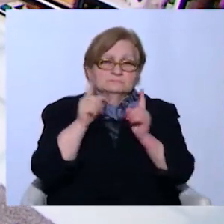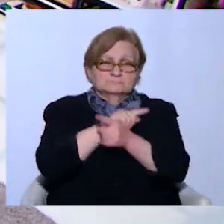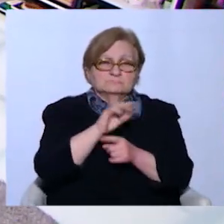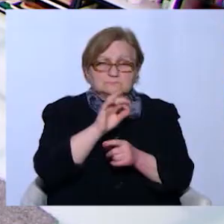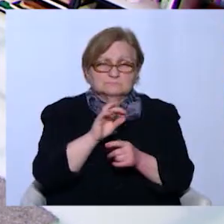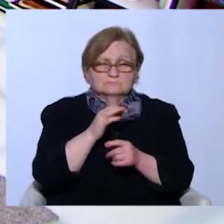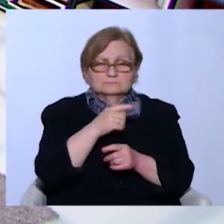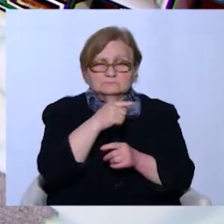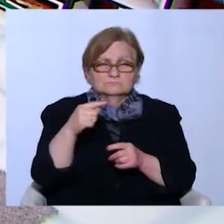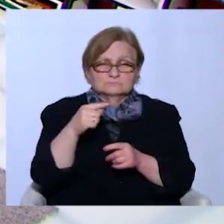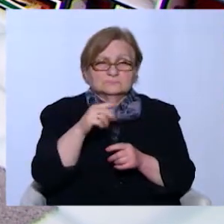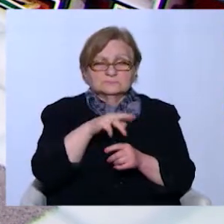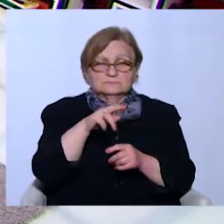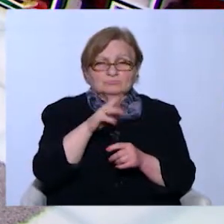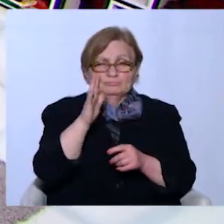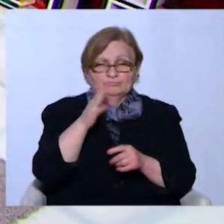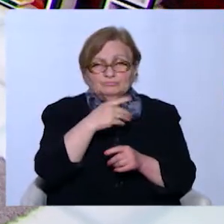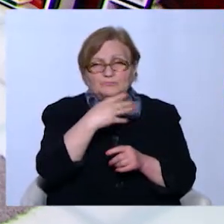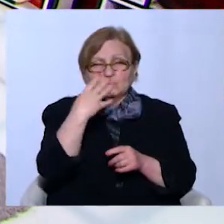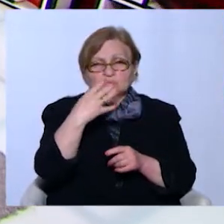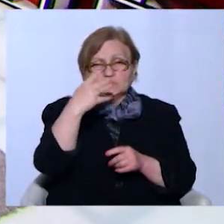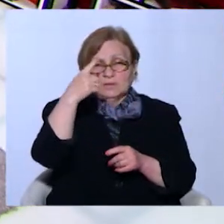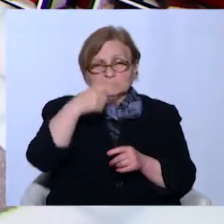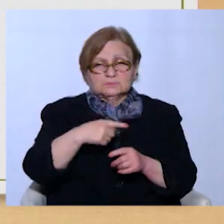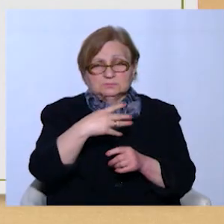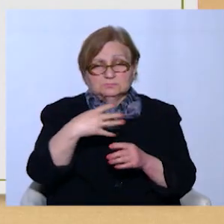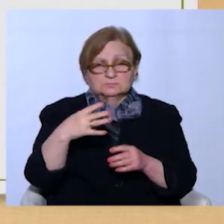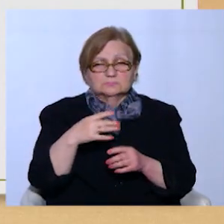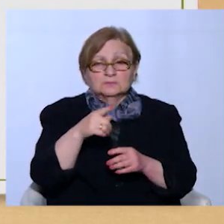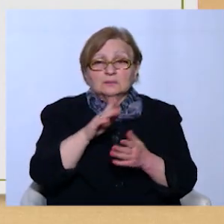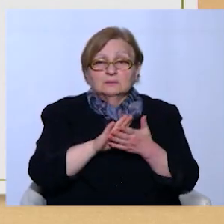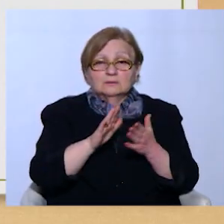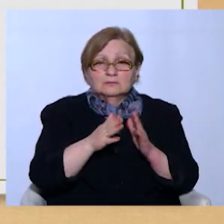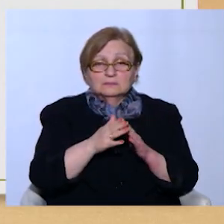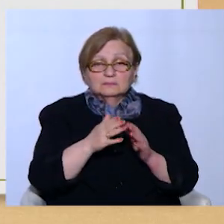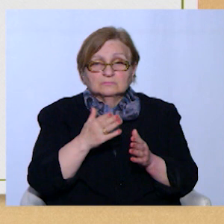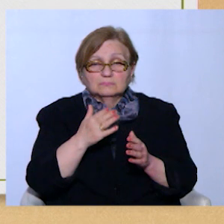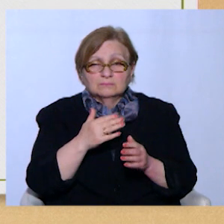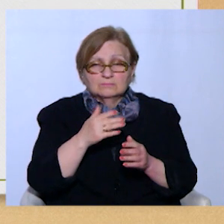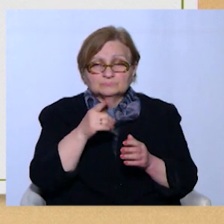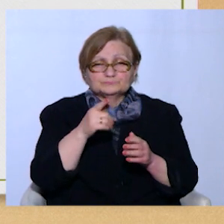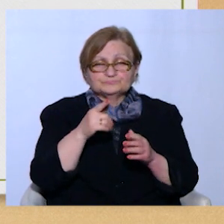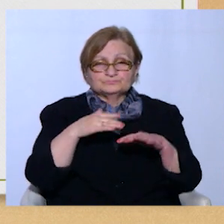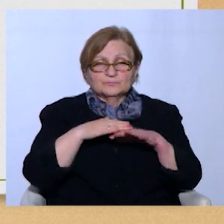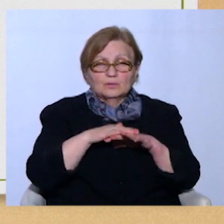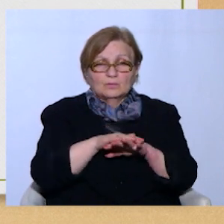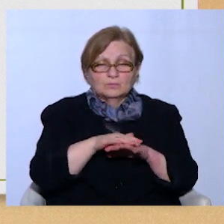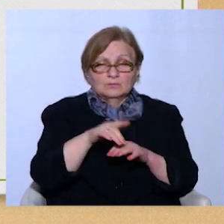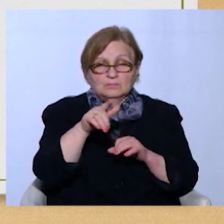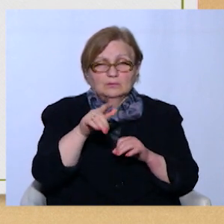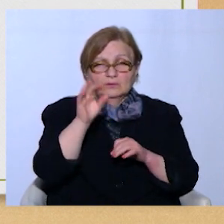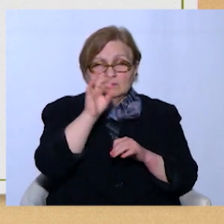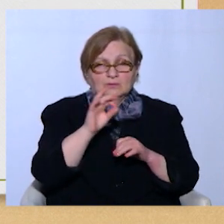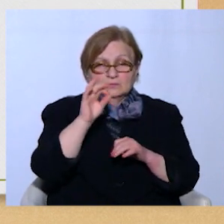მაშინ მინუს დისკრიმინანტი შეფარდებული 400-დან არის 0. ხოლო ის პირობა, რომ ფუნქცია, ფუნქციის გრაფიკი გადის